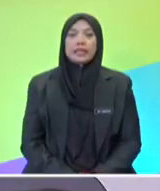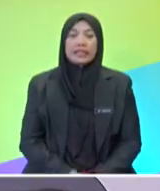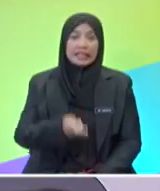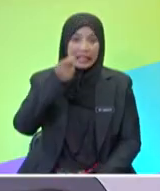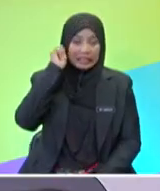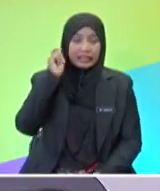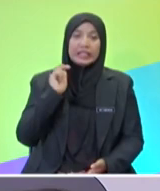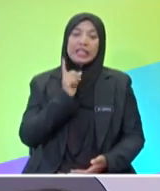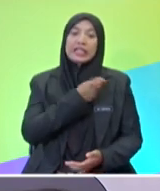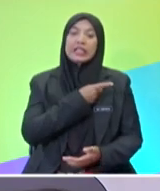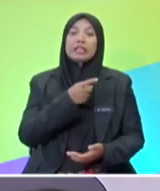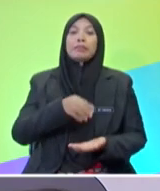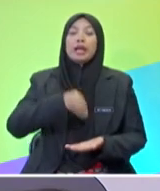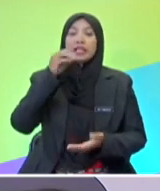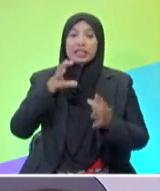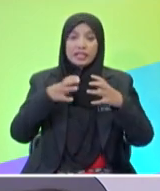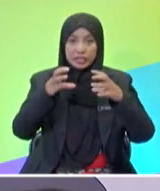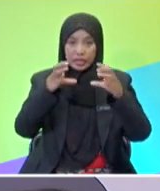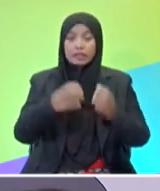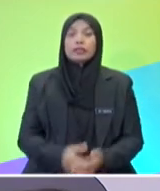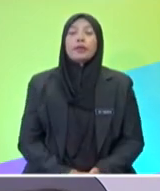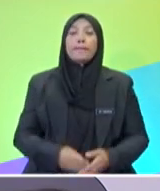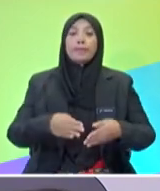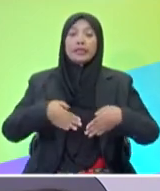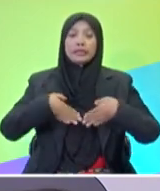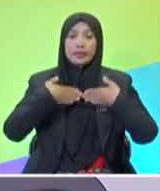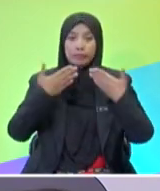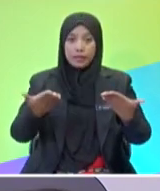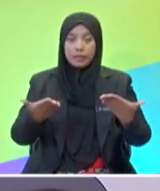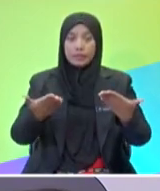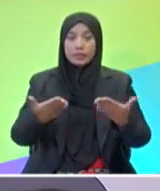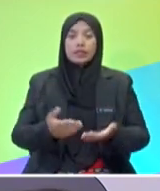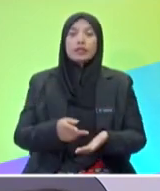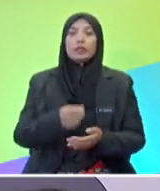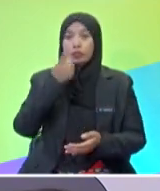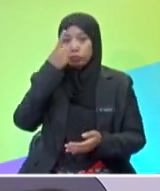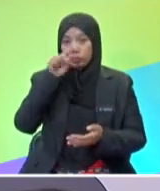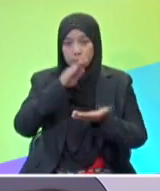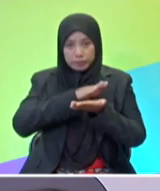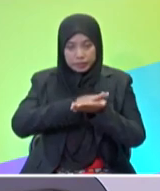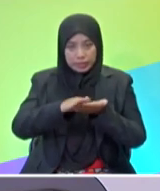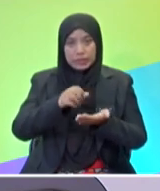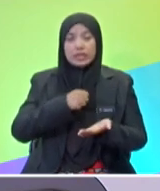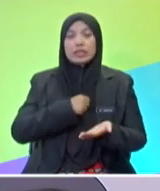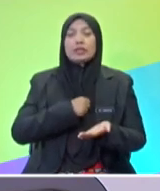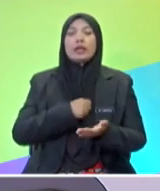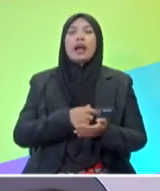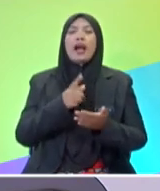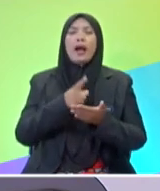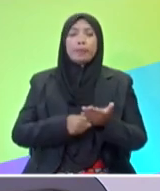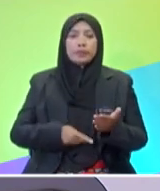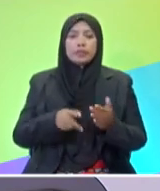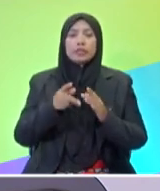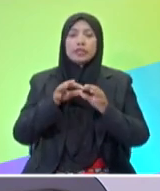dah belajar cara macam mana nak jaga kebersihan diri. Kita dah belajar juga apakah kepentingan menjaga kebersihan diri. Dan